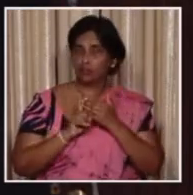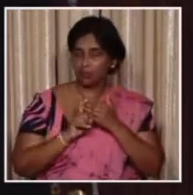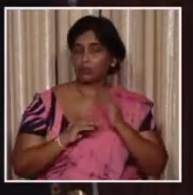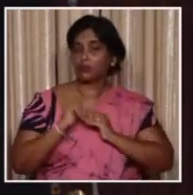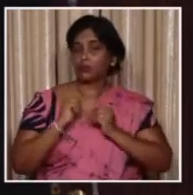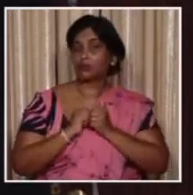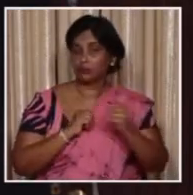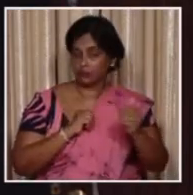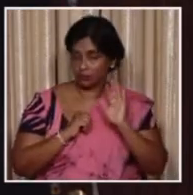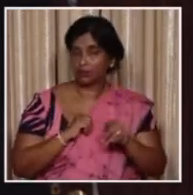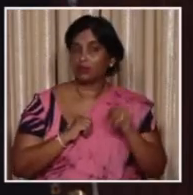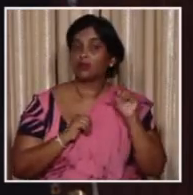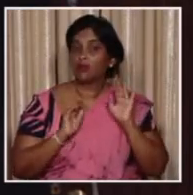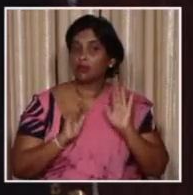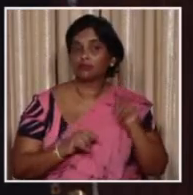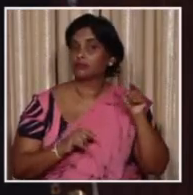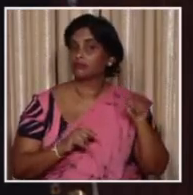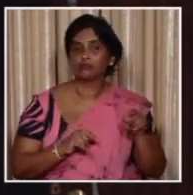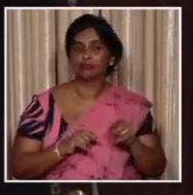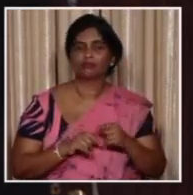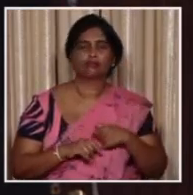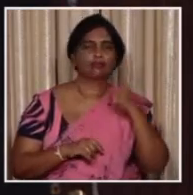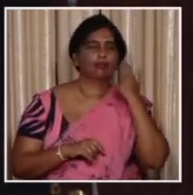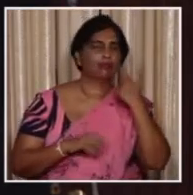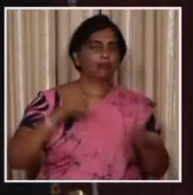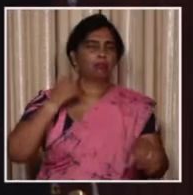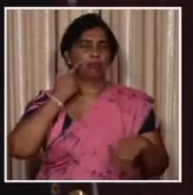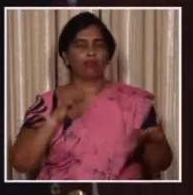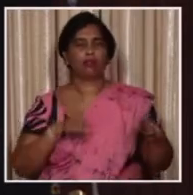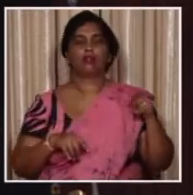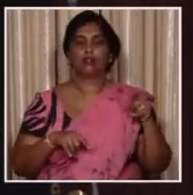ක්‍රියා කරන්න කියලා. නමුත් එතුමා වගේ වගක් හිටියේ නැහැ.